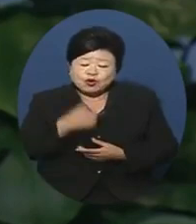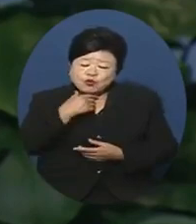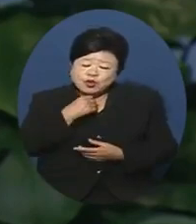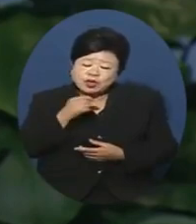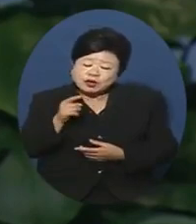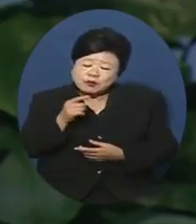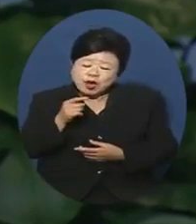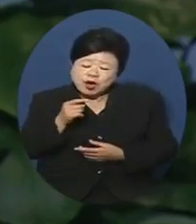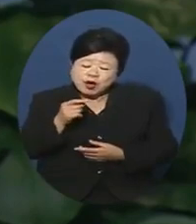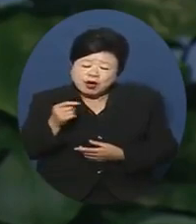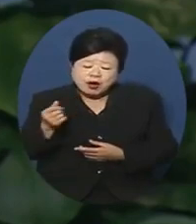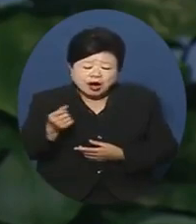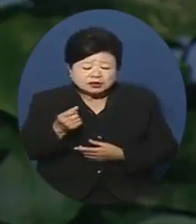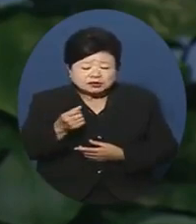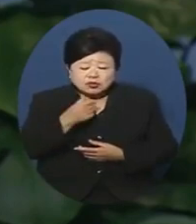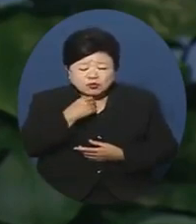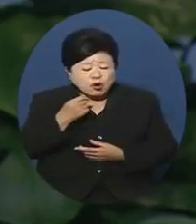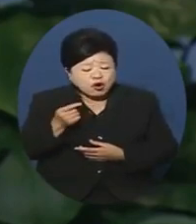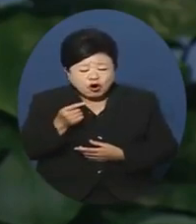소유를